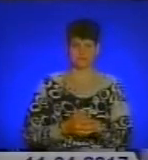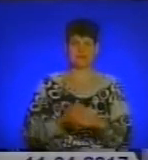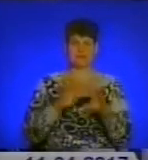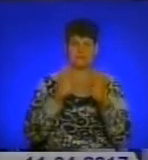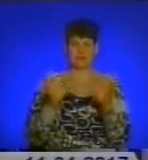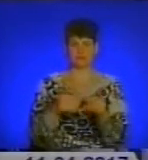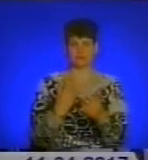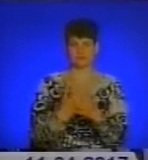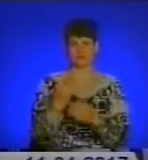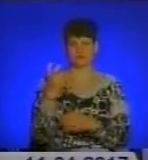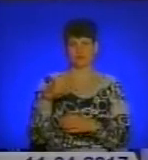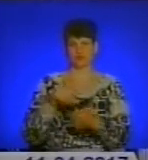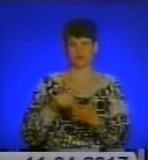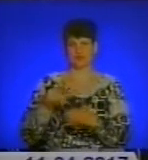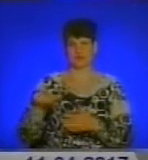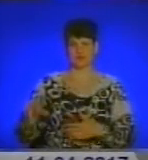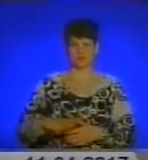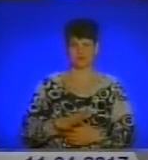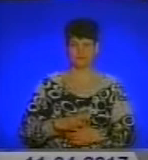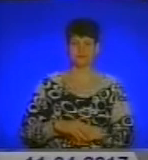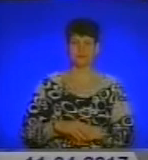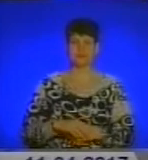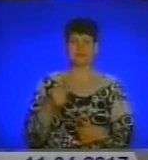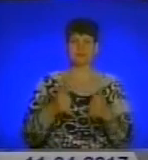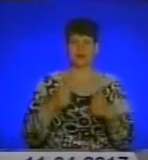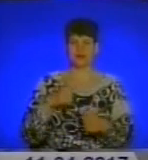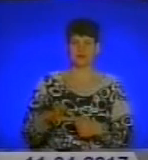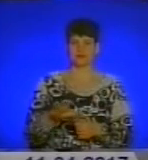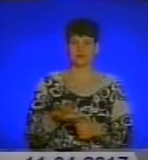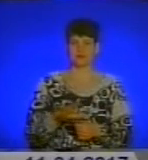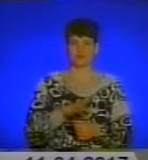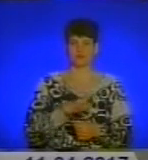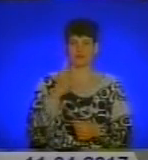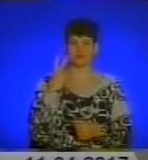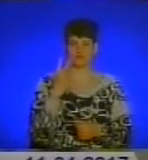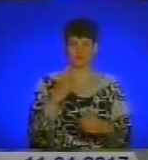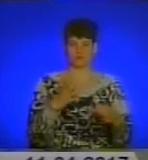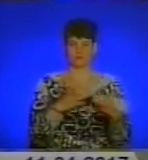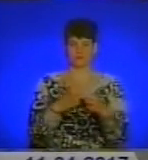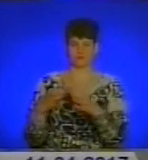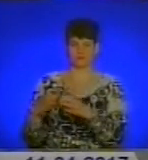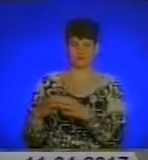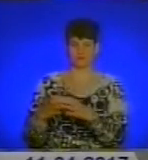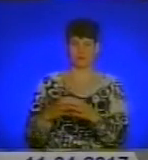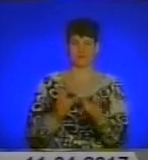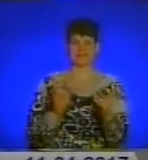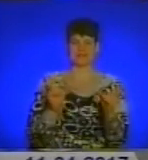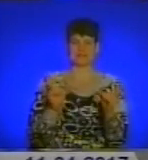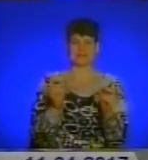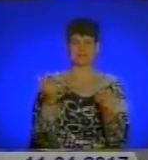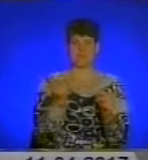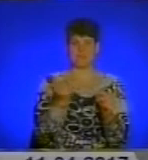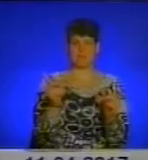Загалом майже 200 учасників. Змагання відбуваються в 2 дисциплінах – це туль і спаринг.